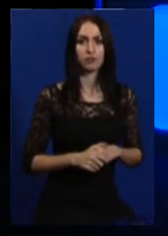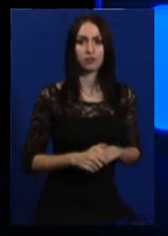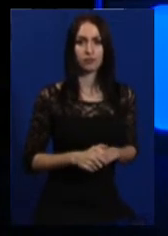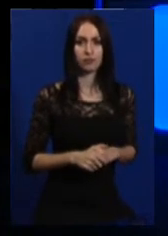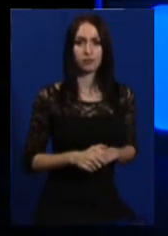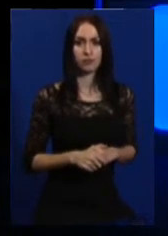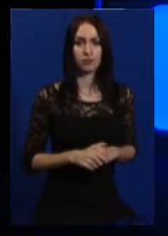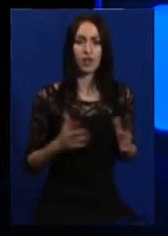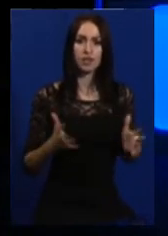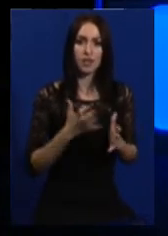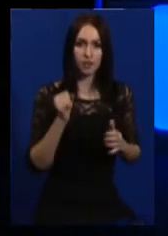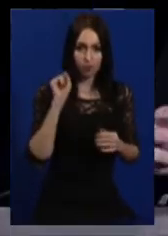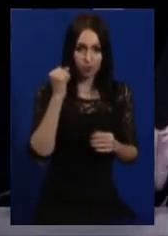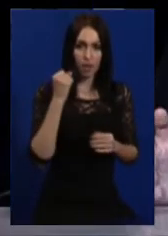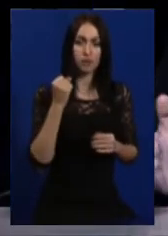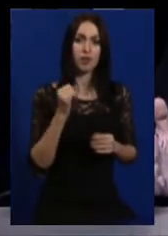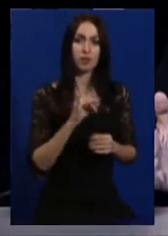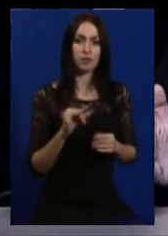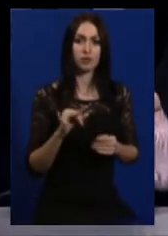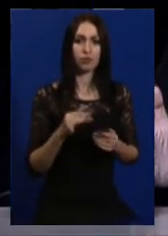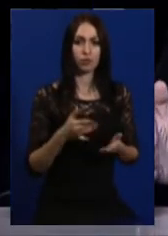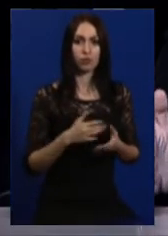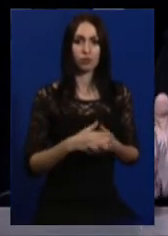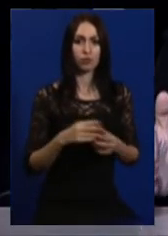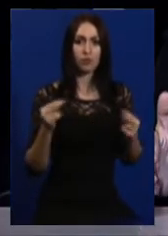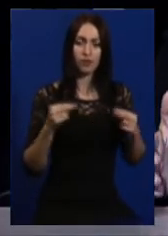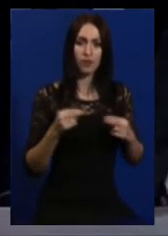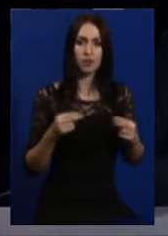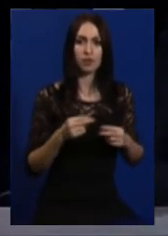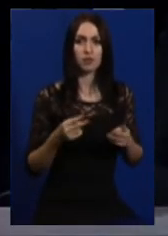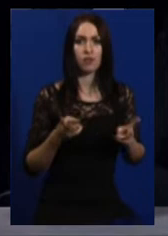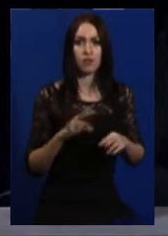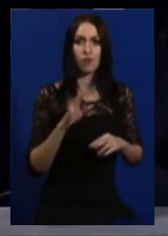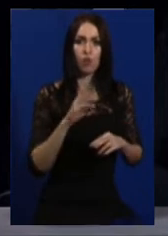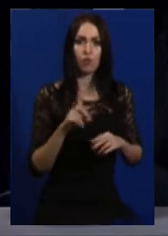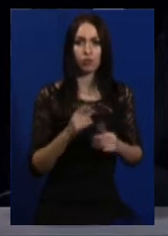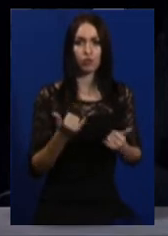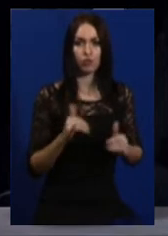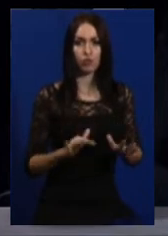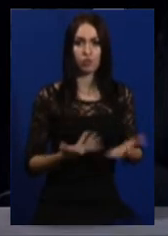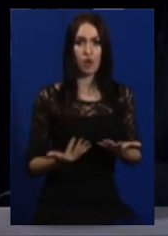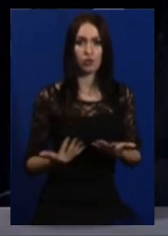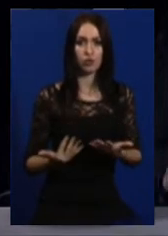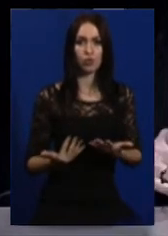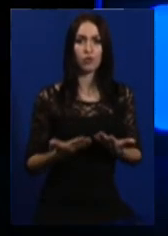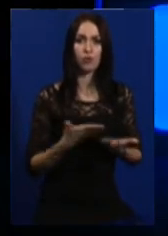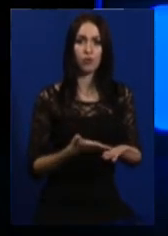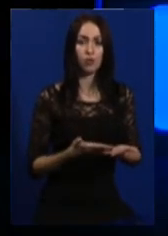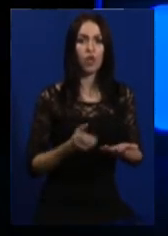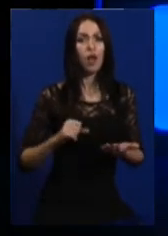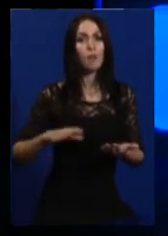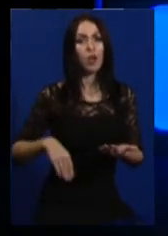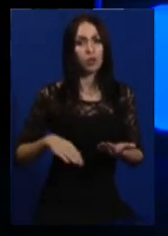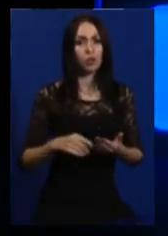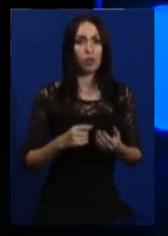сохранить памяти и еще нет свидетельства оставить о том что сейчас происходит а вот а а потом